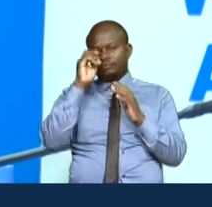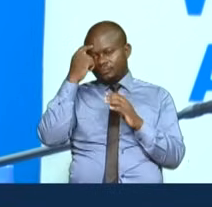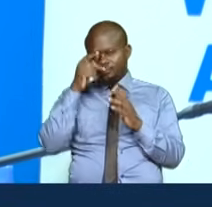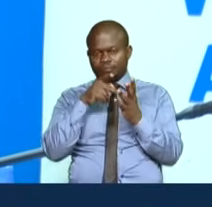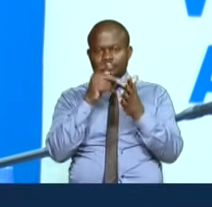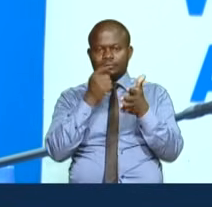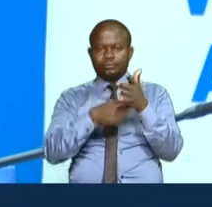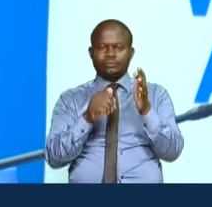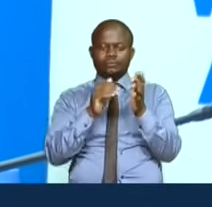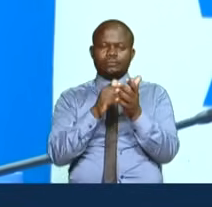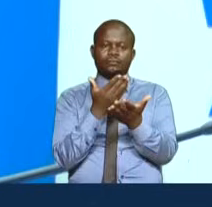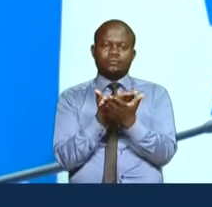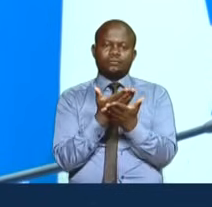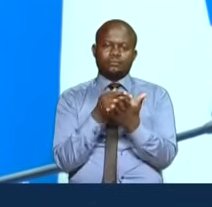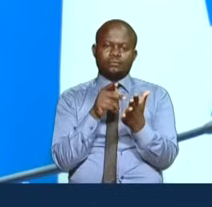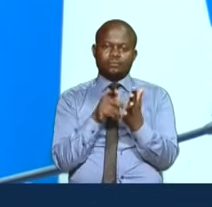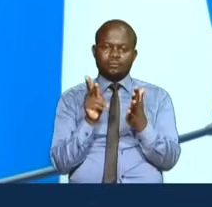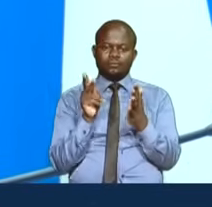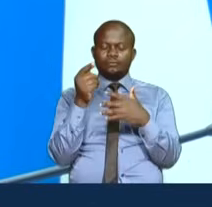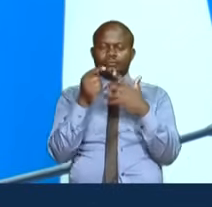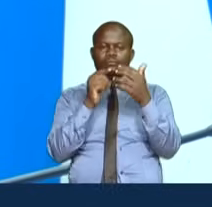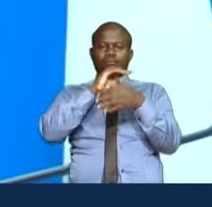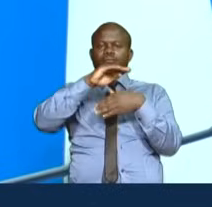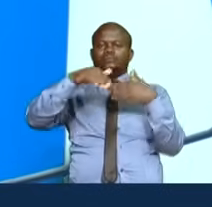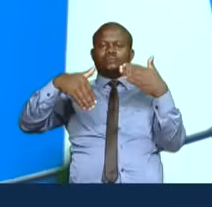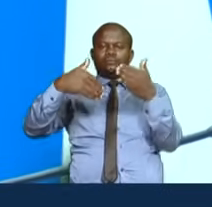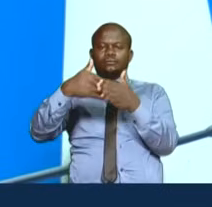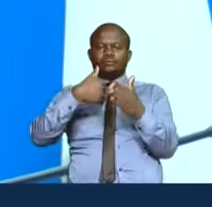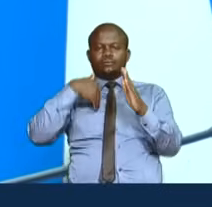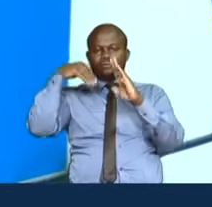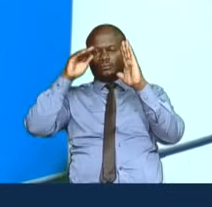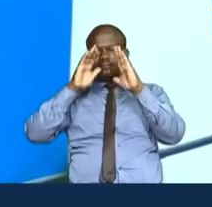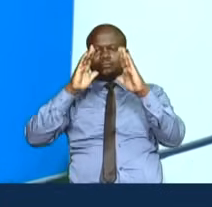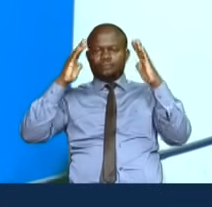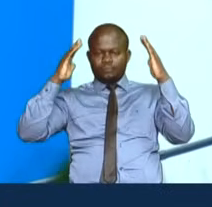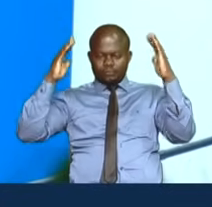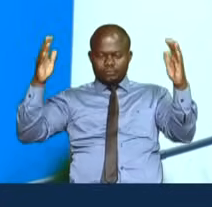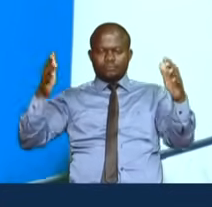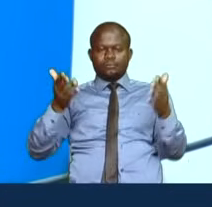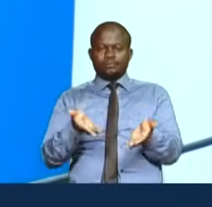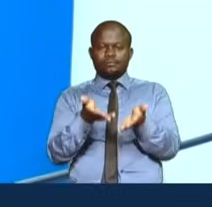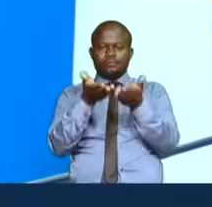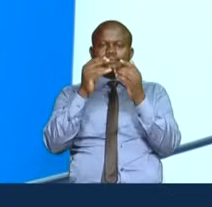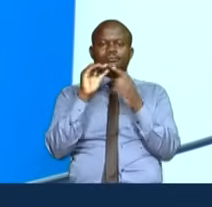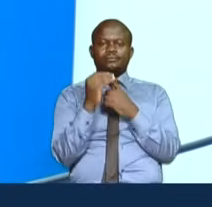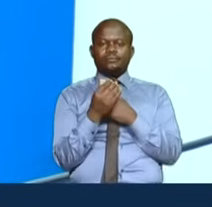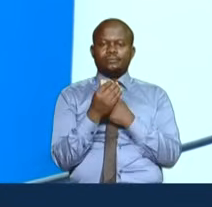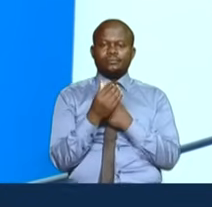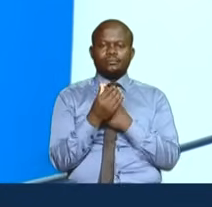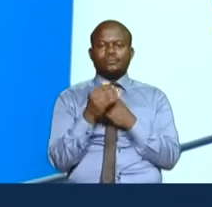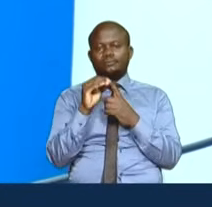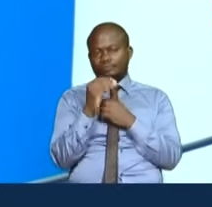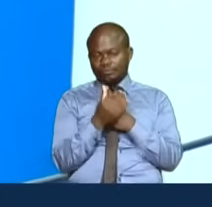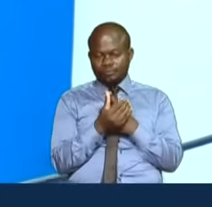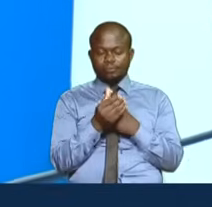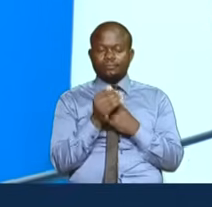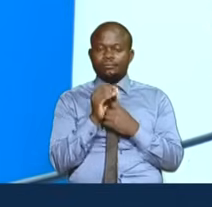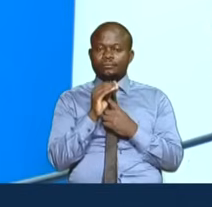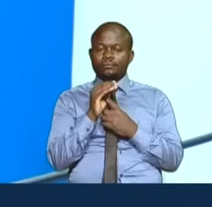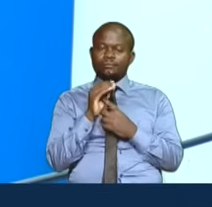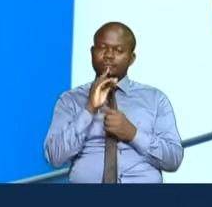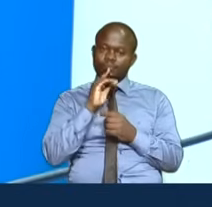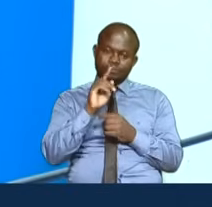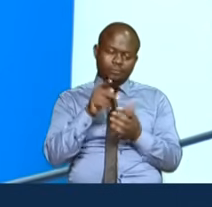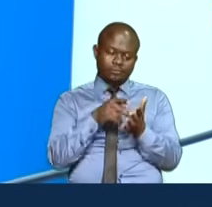abasora n'abasoresha. Ibi bikagira uruhare runini mu kuzamura umuco wo kwibwiriza